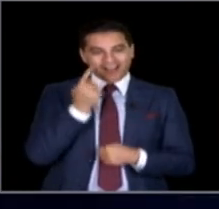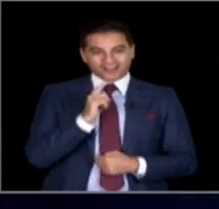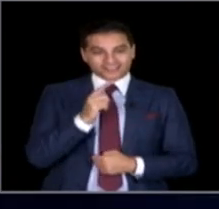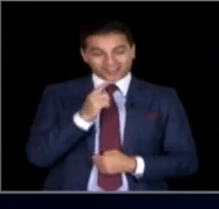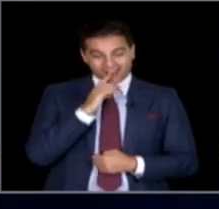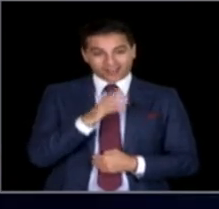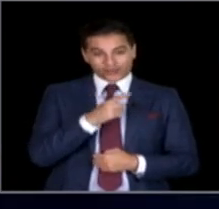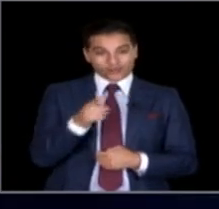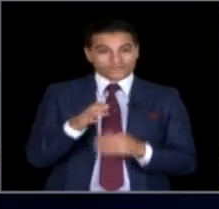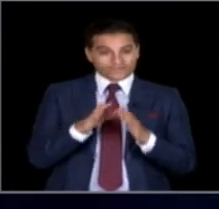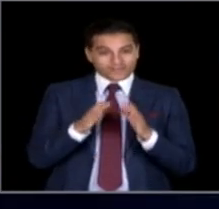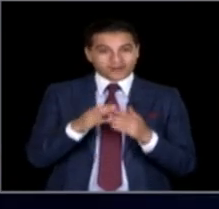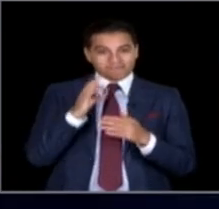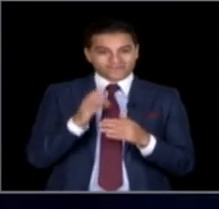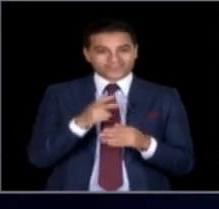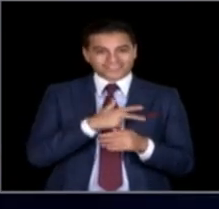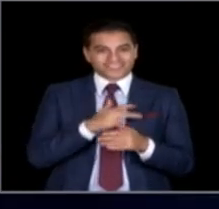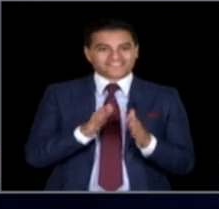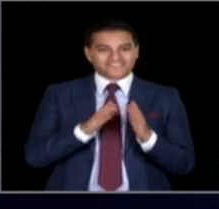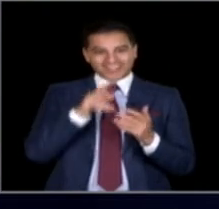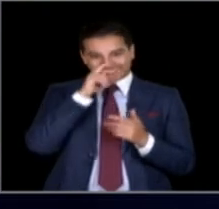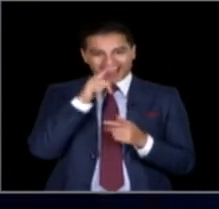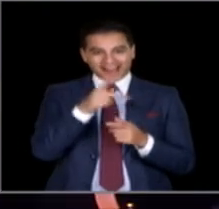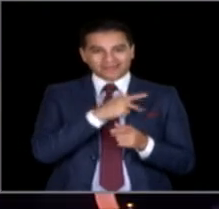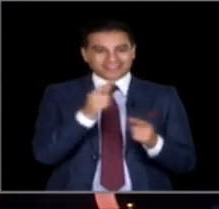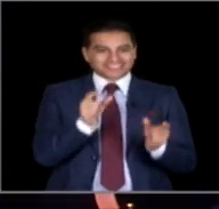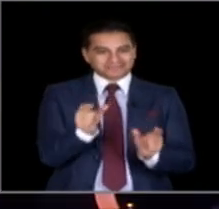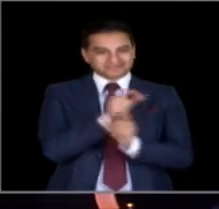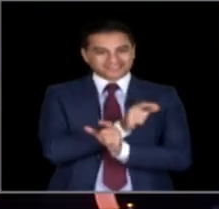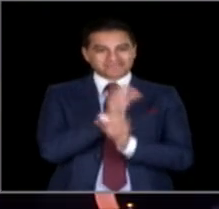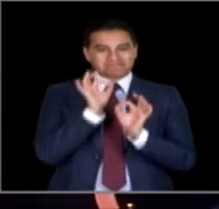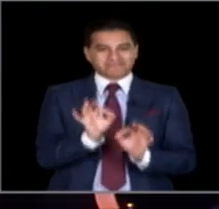فريق الحقيقه المفروض نسميكم التعالب، يعني تاخدوا الاسم ده.